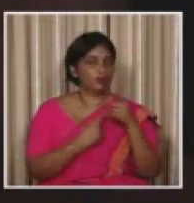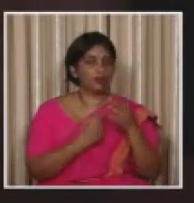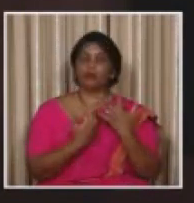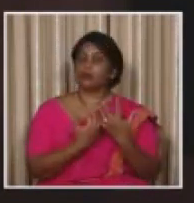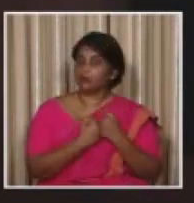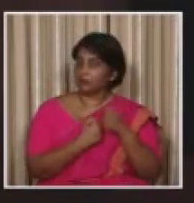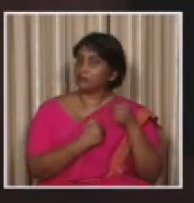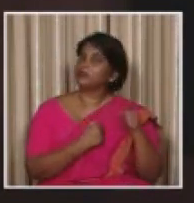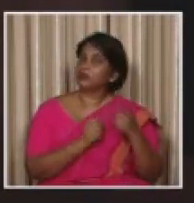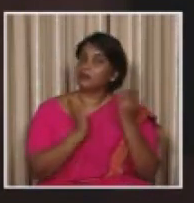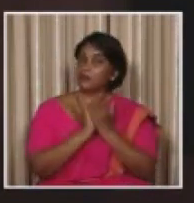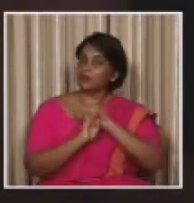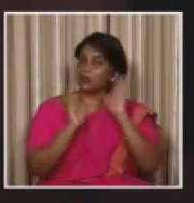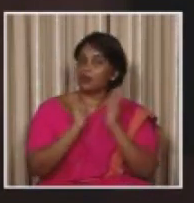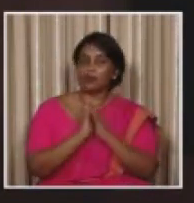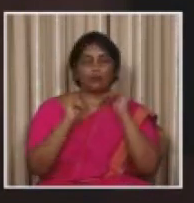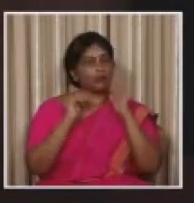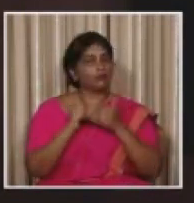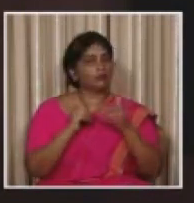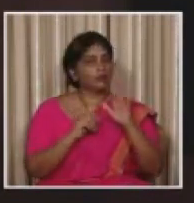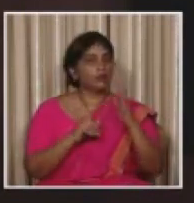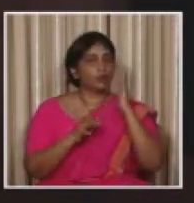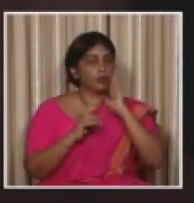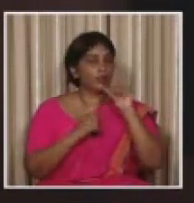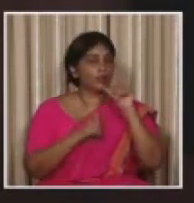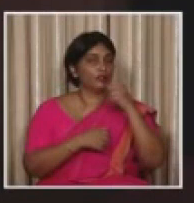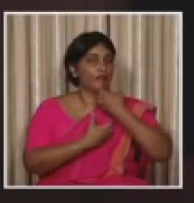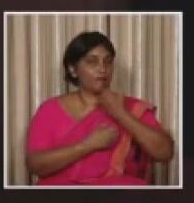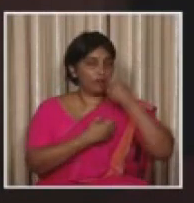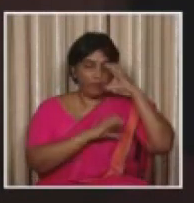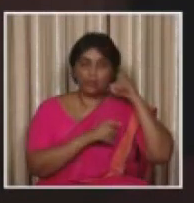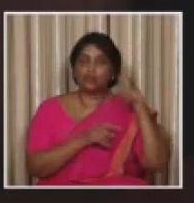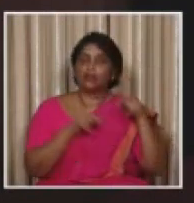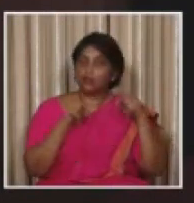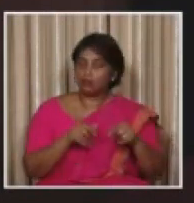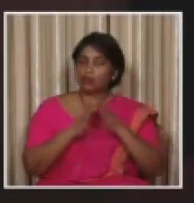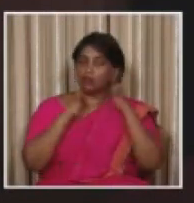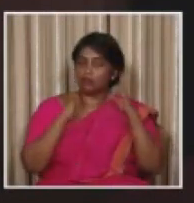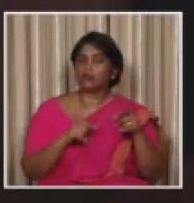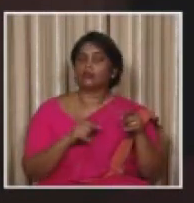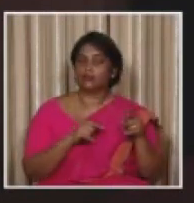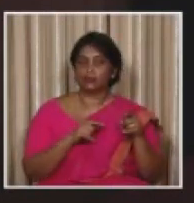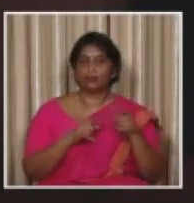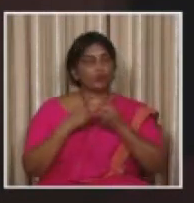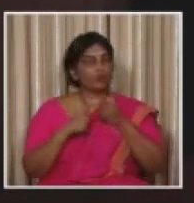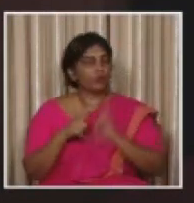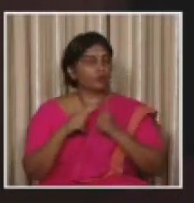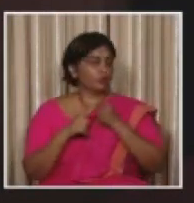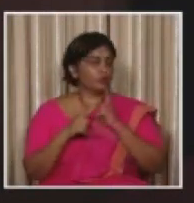අවශ්‍ය වූ ඒ ලියකියවිලි සියල්ල සකස් වෙලා තිබිලත් බටහිර වෛද්‍ය විද්‍යාවේ අදත් ඕනෑ තරම් උදාහරණ